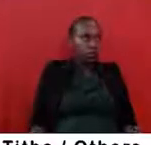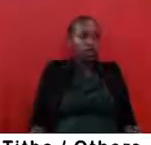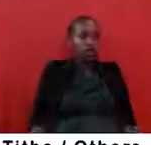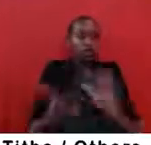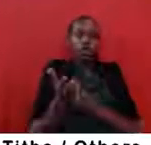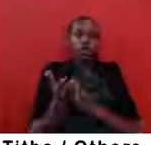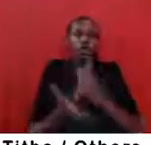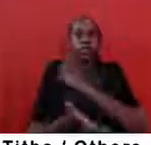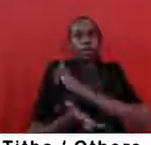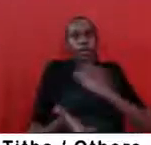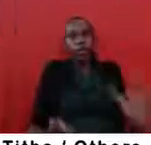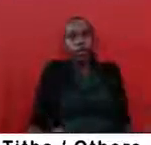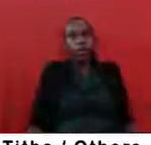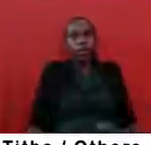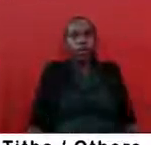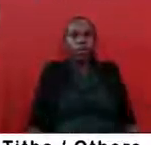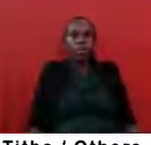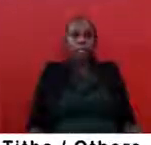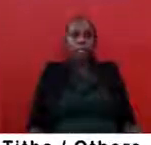Bwana Yesu wasifiwe.